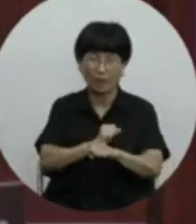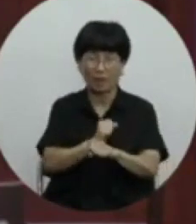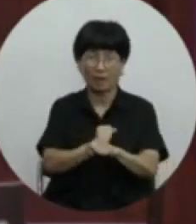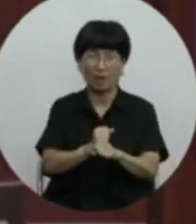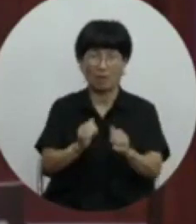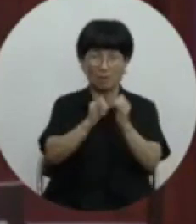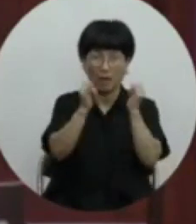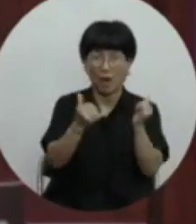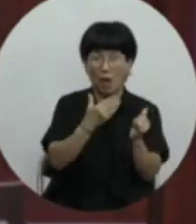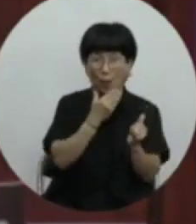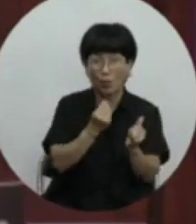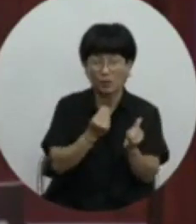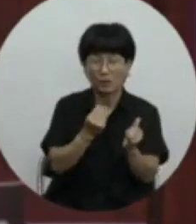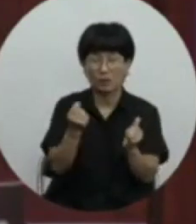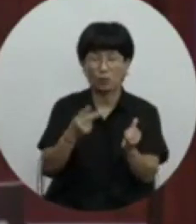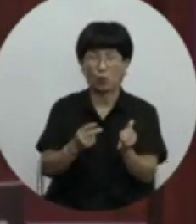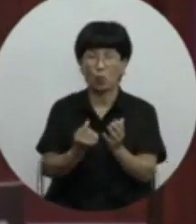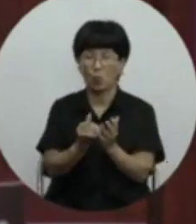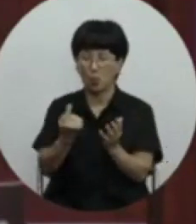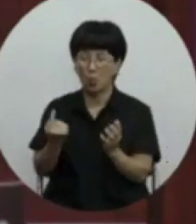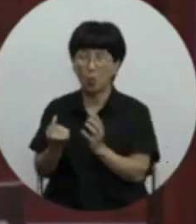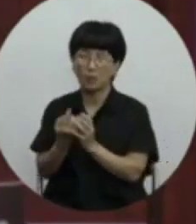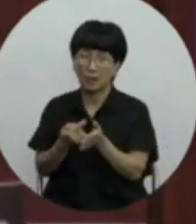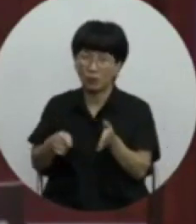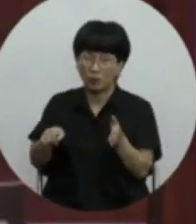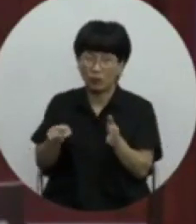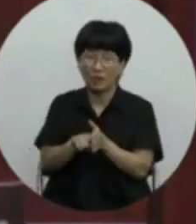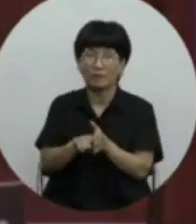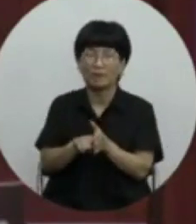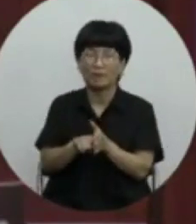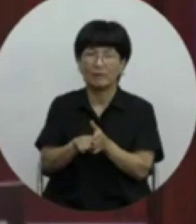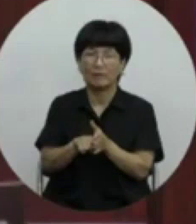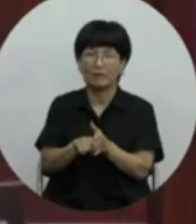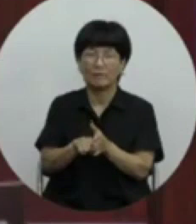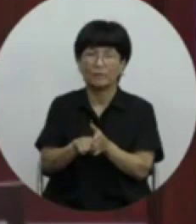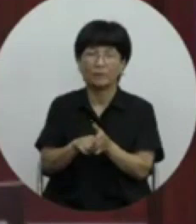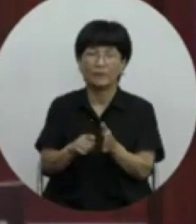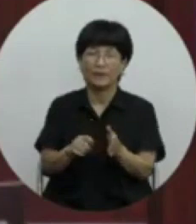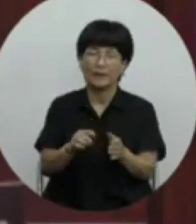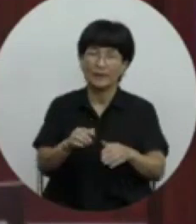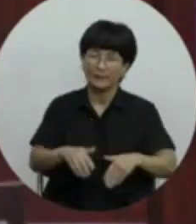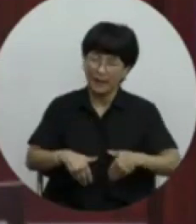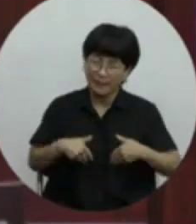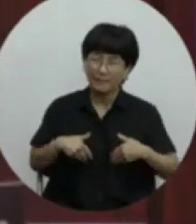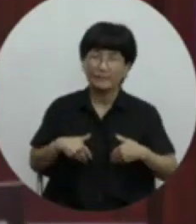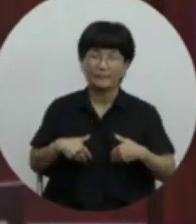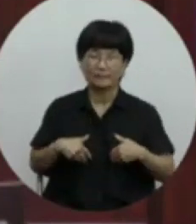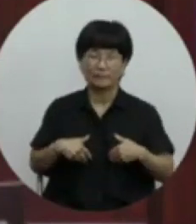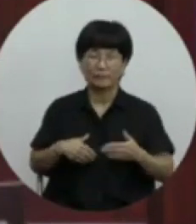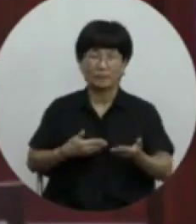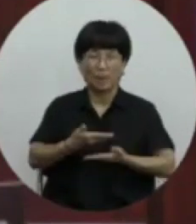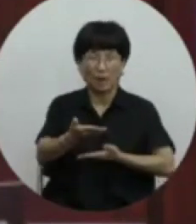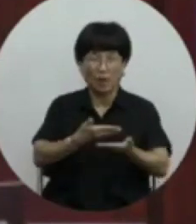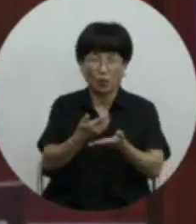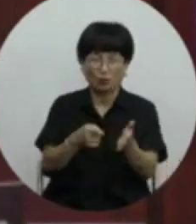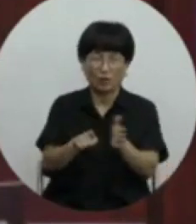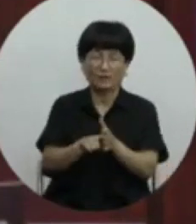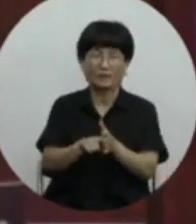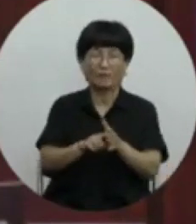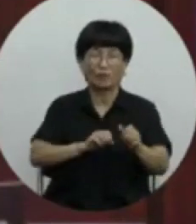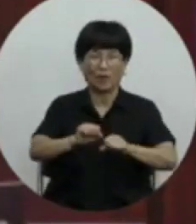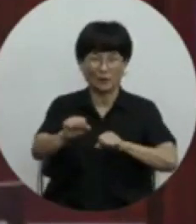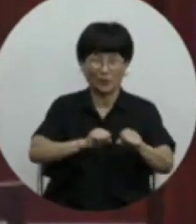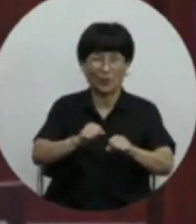등 소외된 이웃에 대한 위문 등 따뜻한 명절 분위기 조성에도 앞장서 가겠습니다.